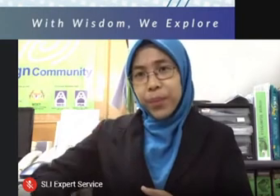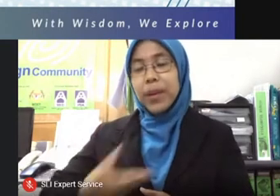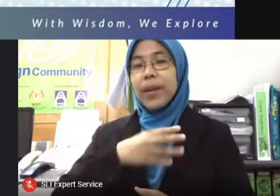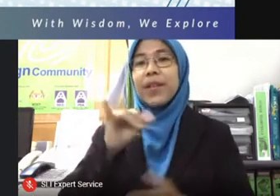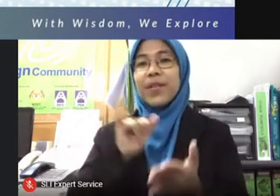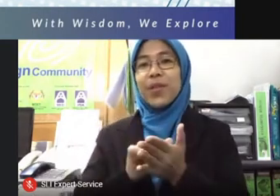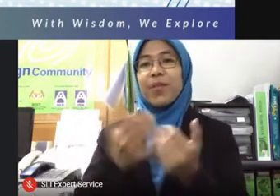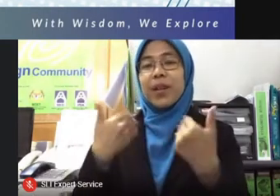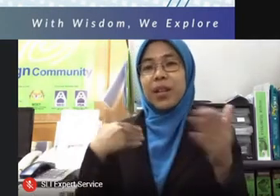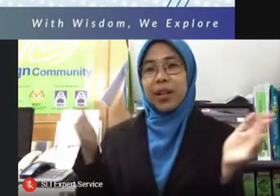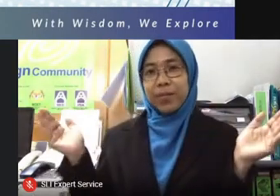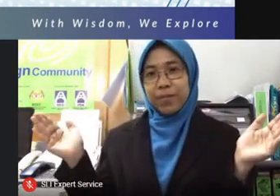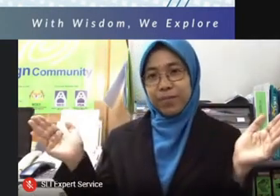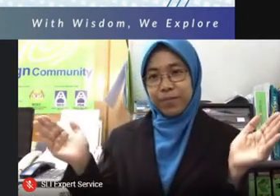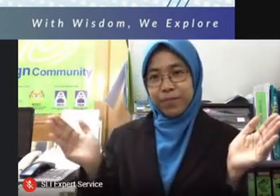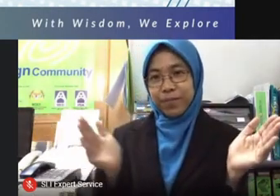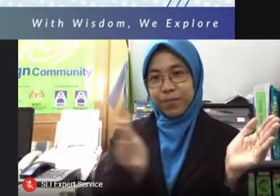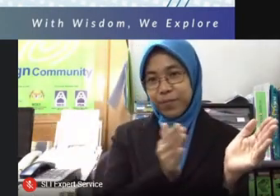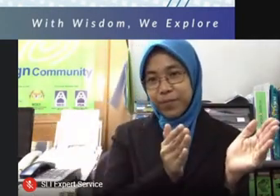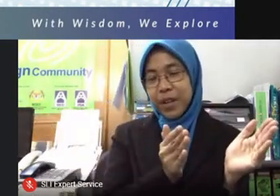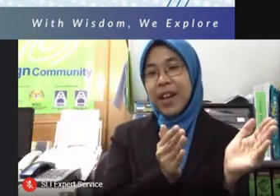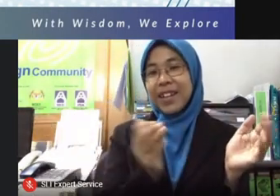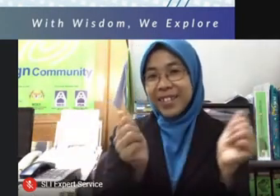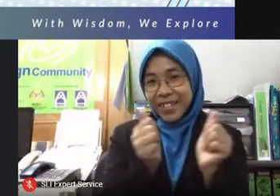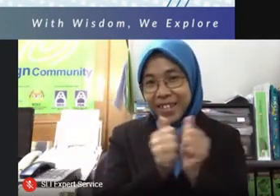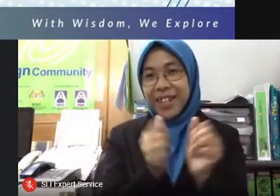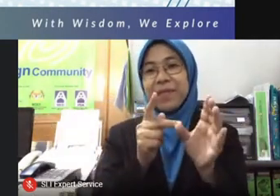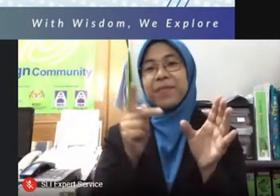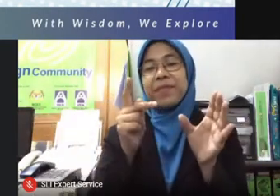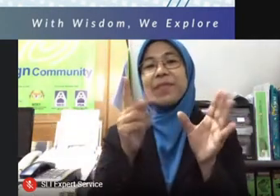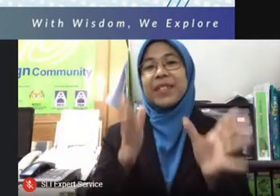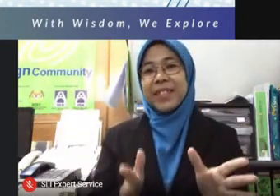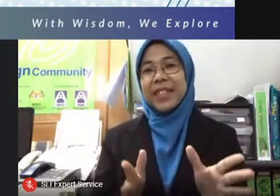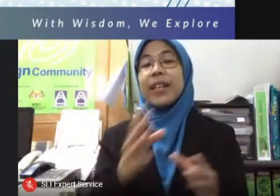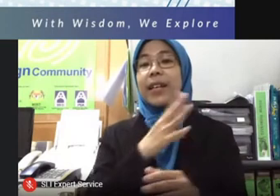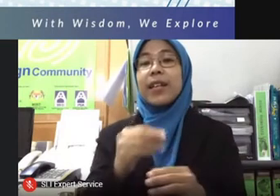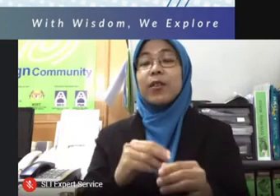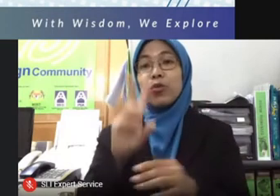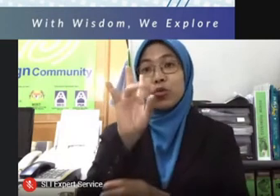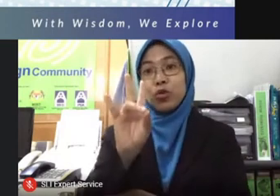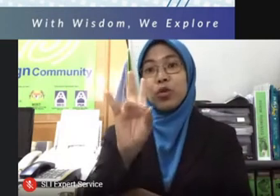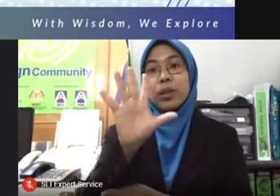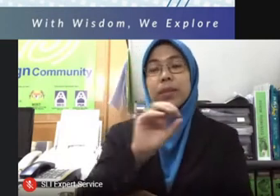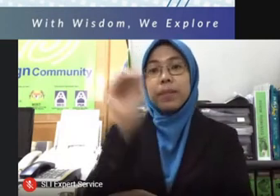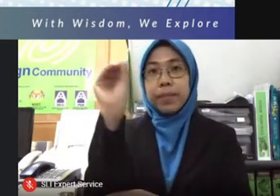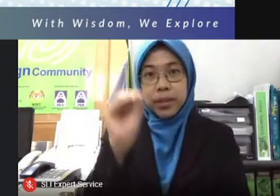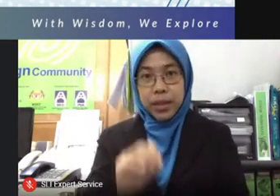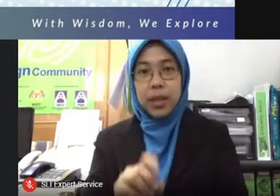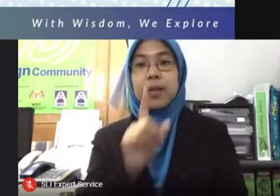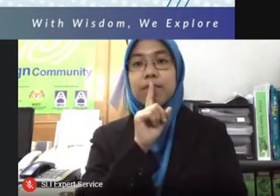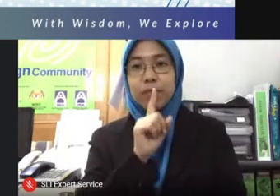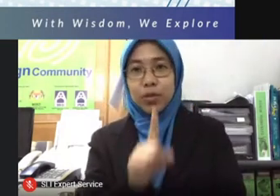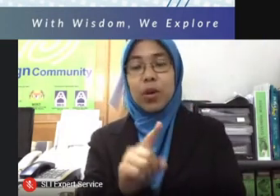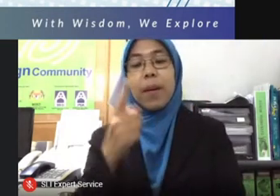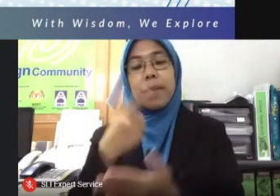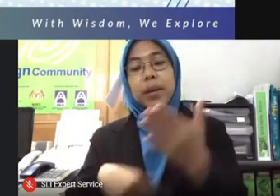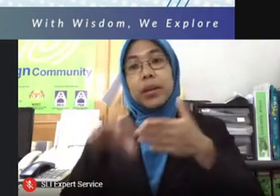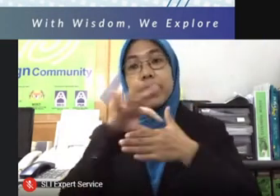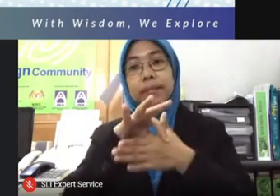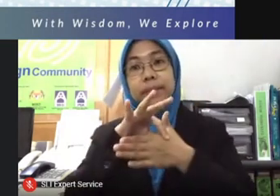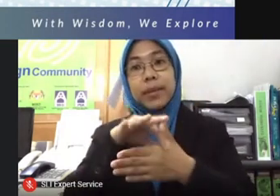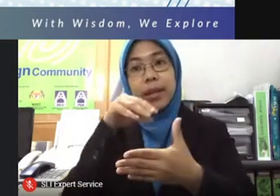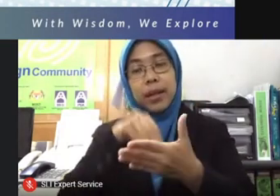mengecilkan jurang antara saya dengan peserta. Jadi 75% adalah content, apa benda content yang